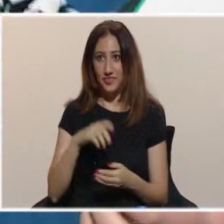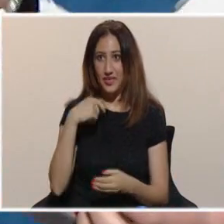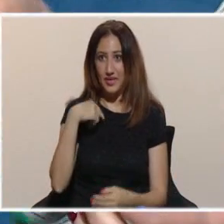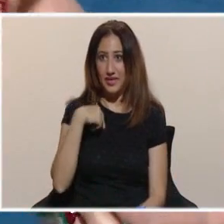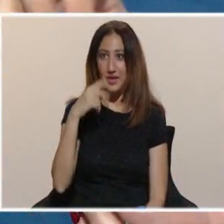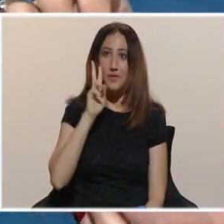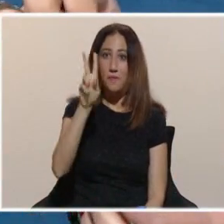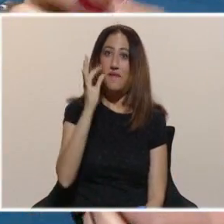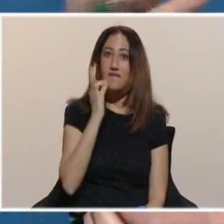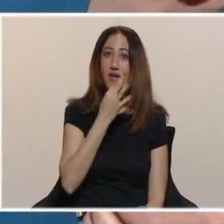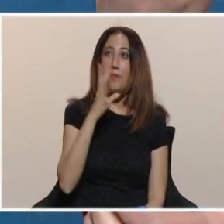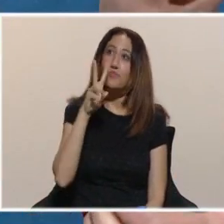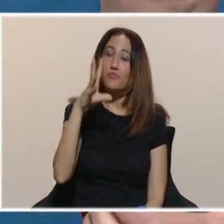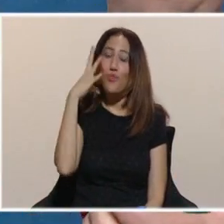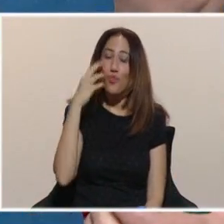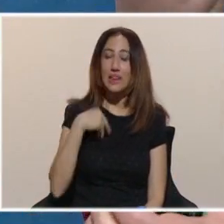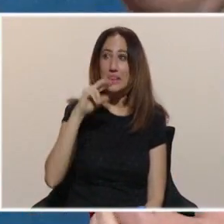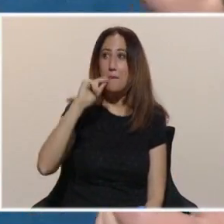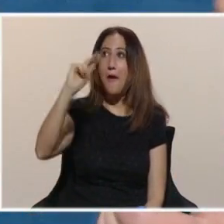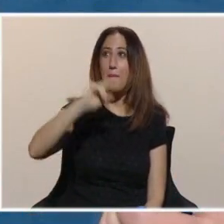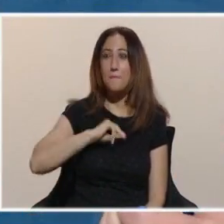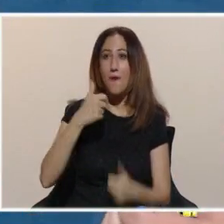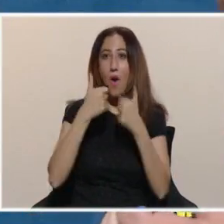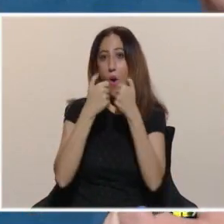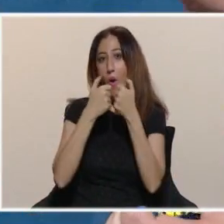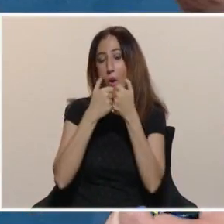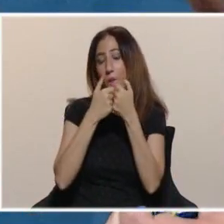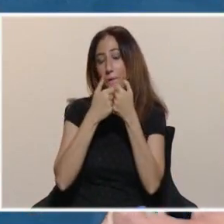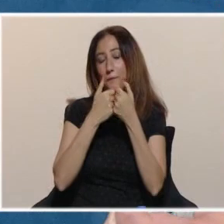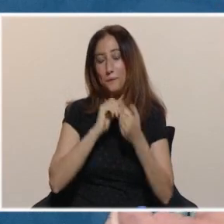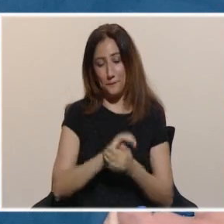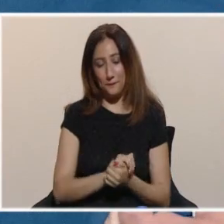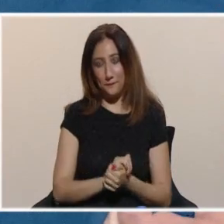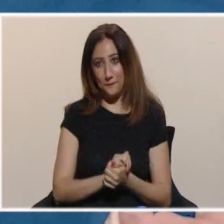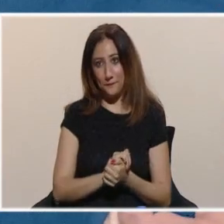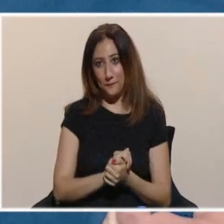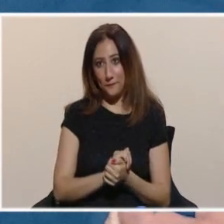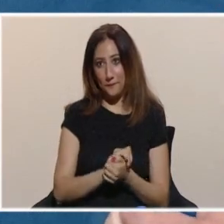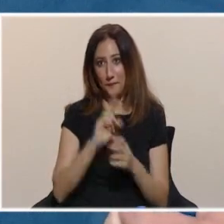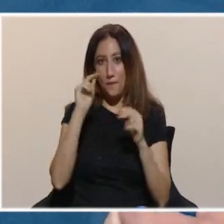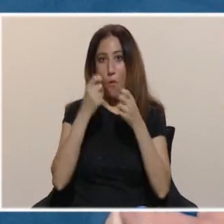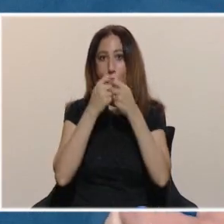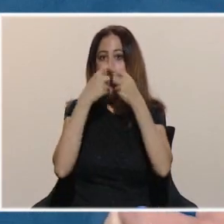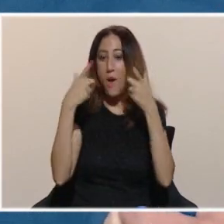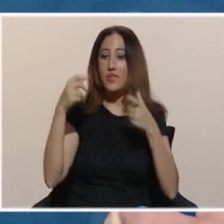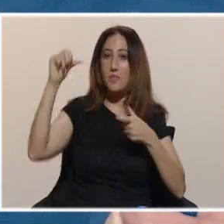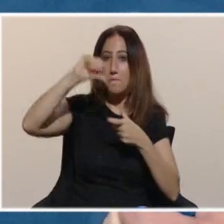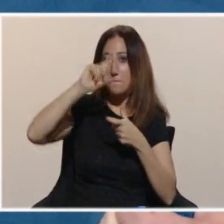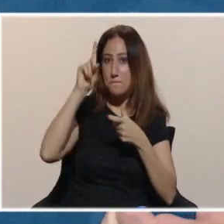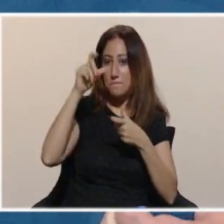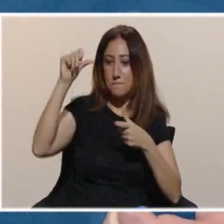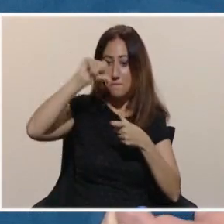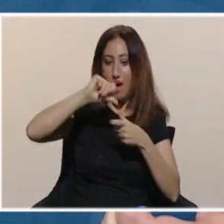عايشه الحياه دي. يعني اصل الحب ده زي الورده اللي محتاجه ميه عشان الورده